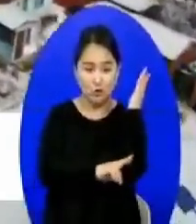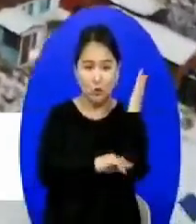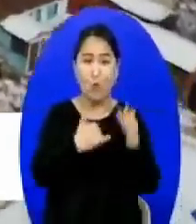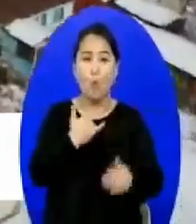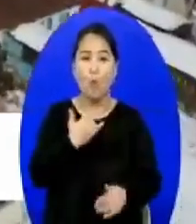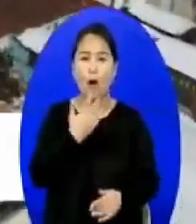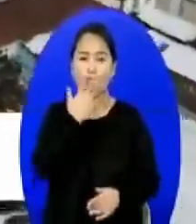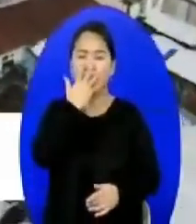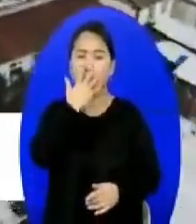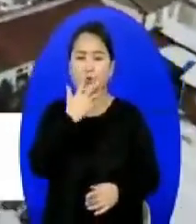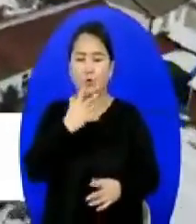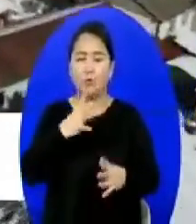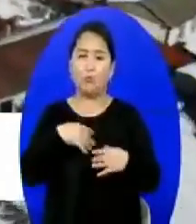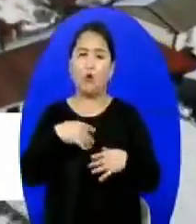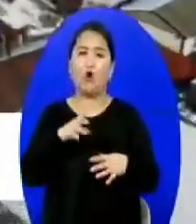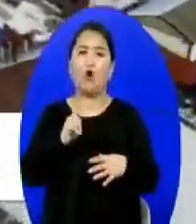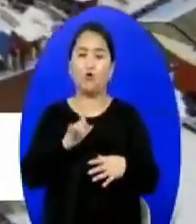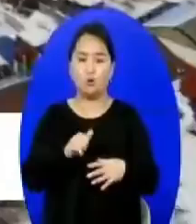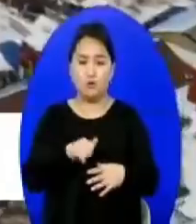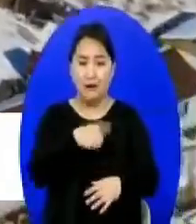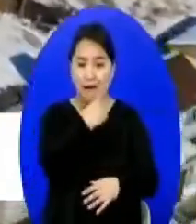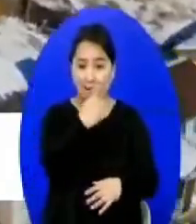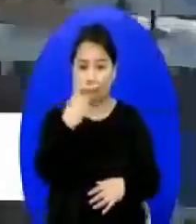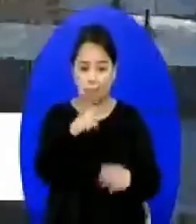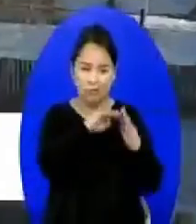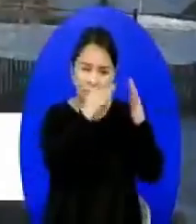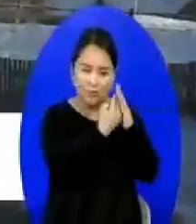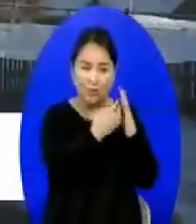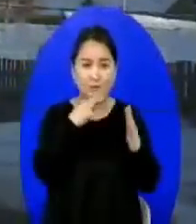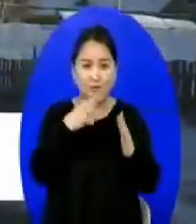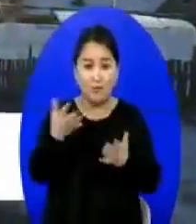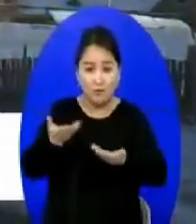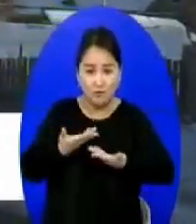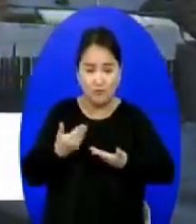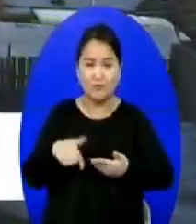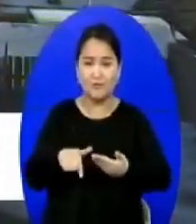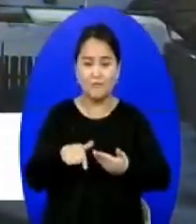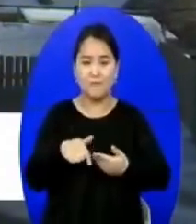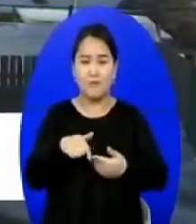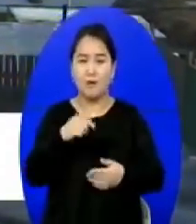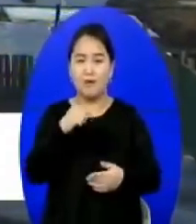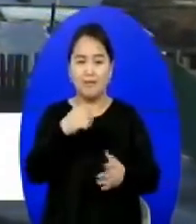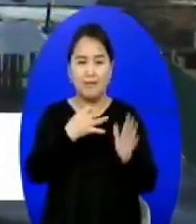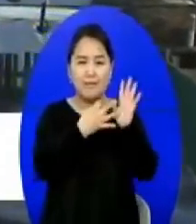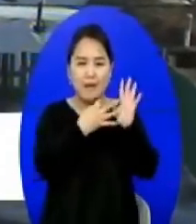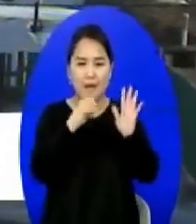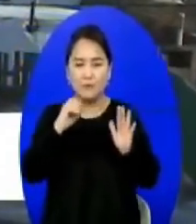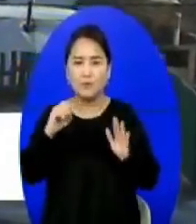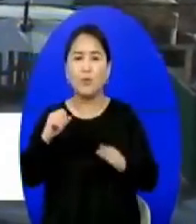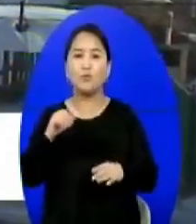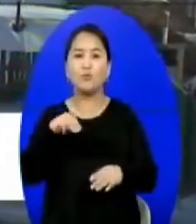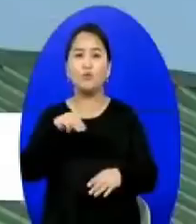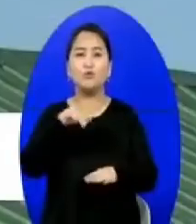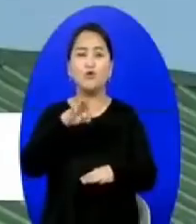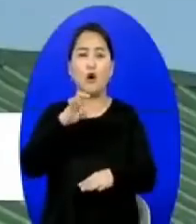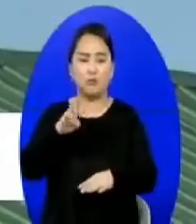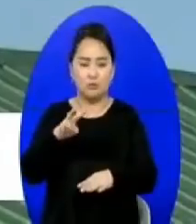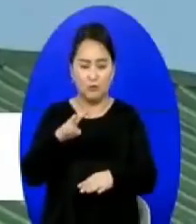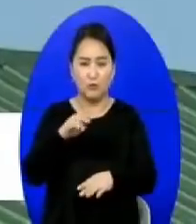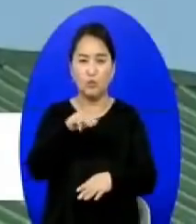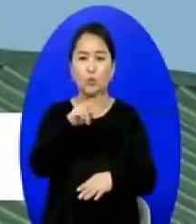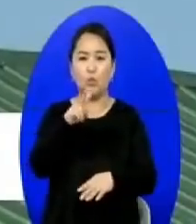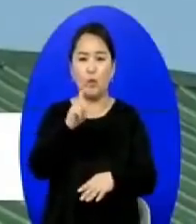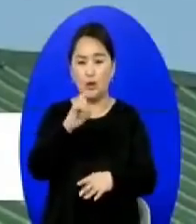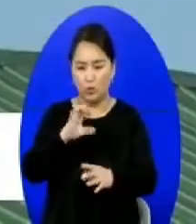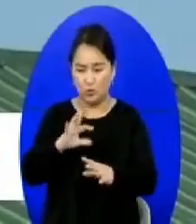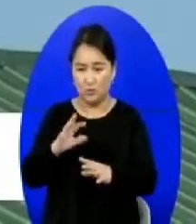хэлбрээр хорцсон гих дуудлага 11 өрхөөс иржээ. Өнгөрсөн өдрүүдэд 800 тонн түүхийн нүүрс тээвэрлэж явсан зөрчлийг илрүүлж торгсон байна.